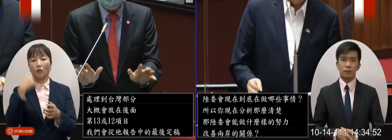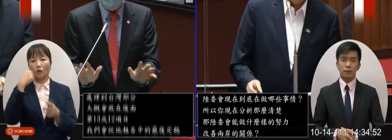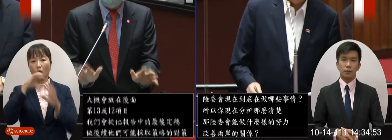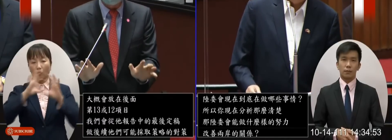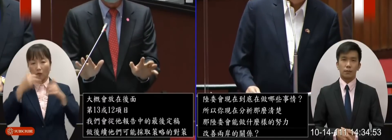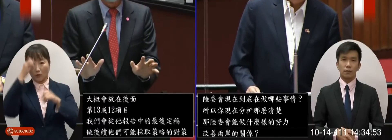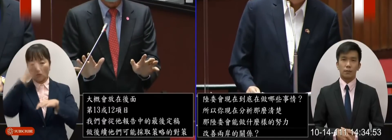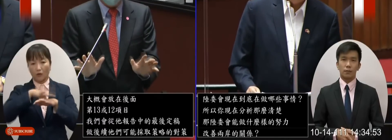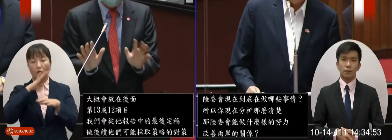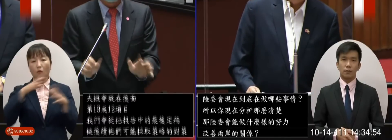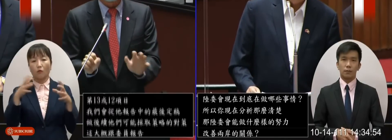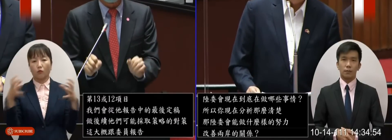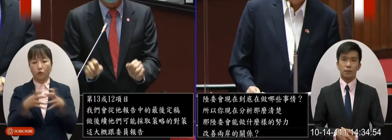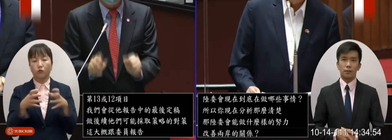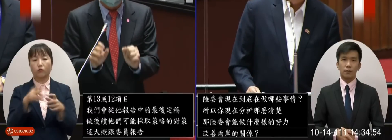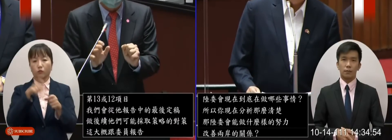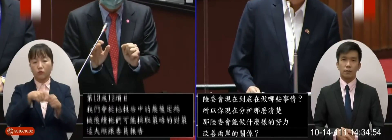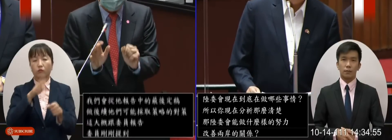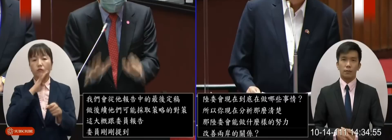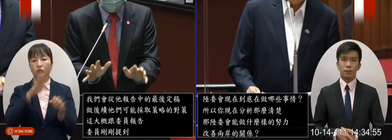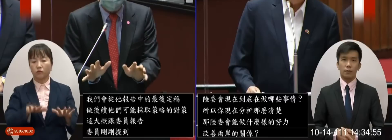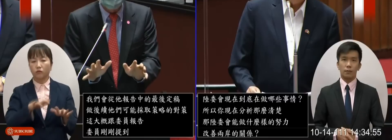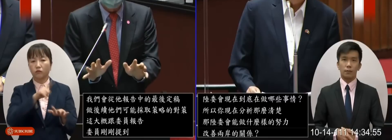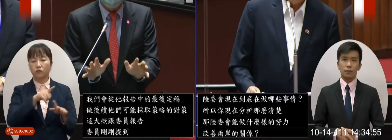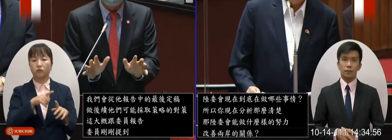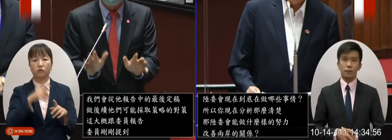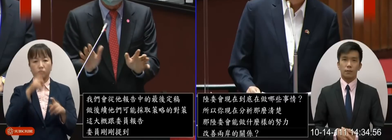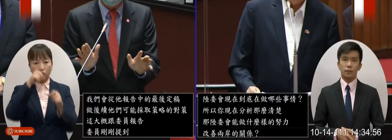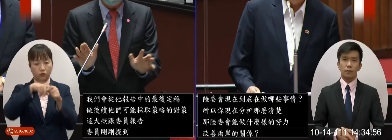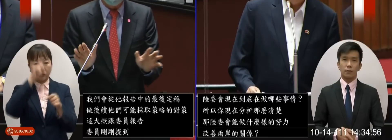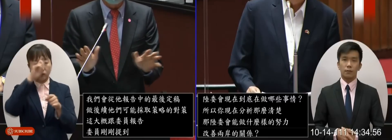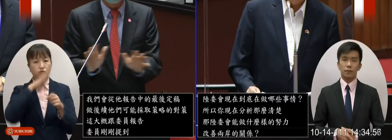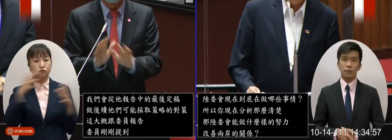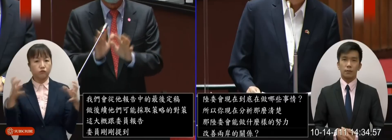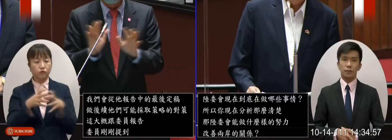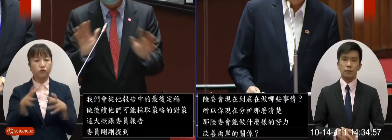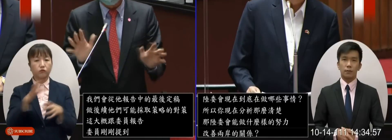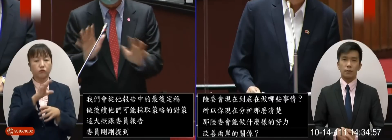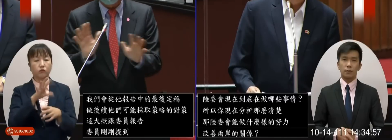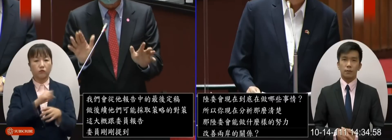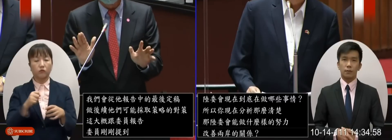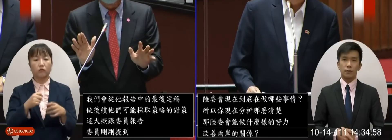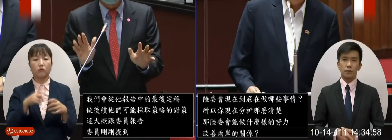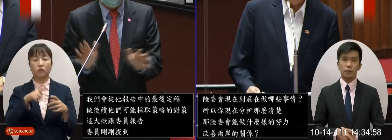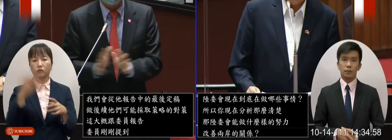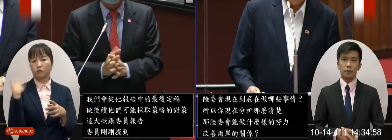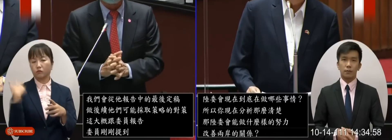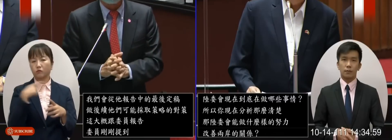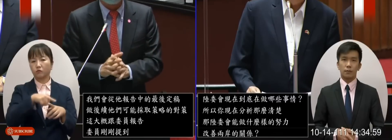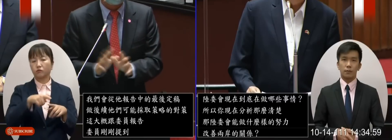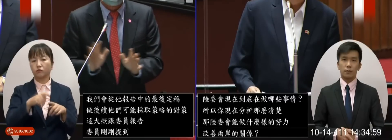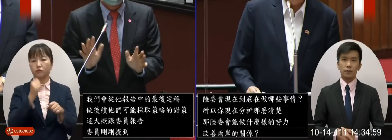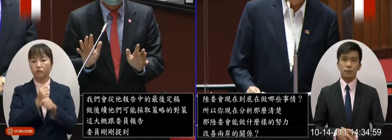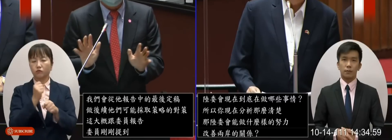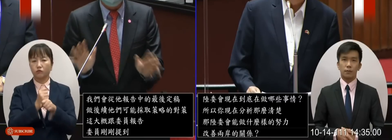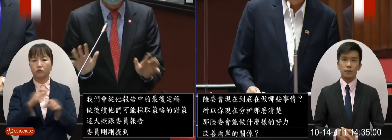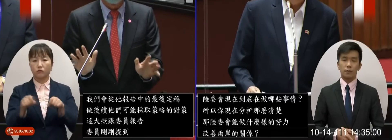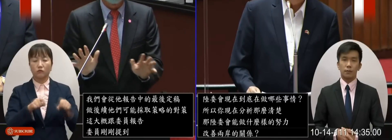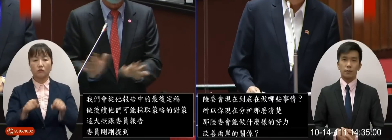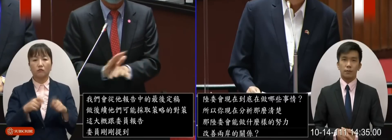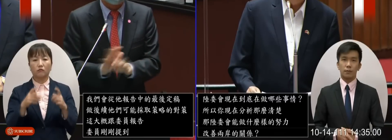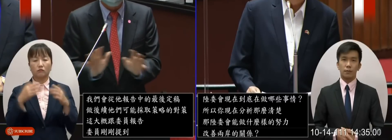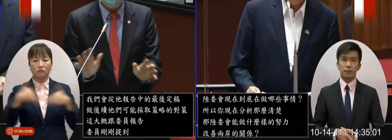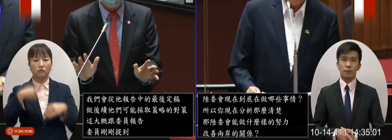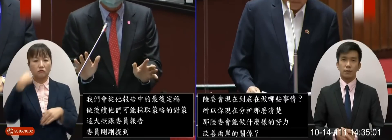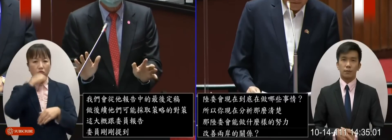主，但这一次呢，看起来他应该是促统，但是因为他过去促统的效果，坦白讲，并对台